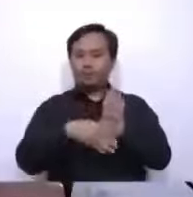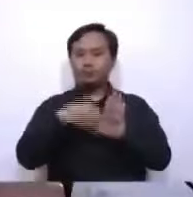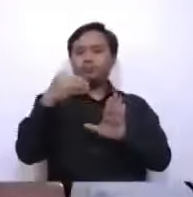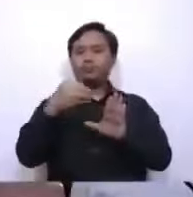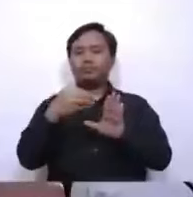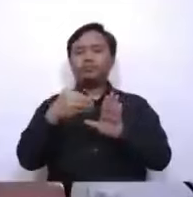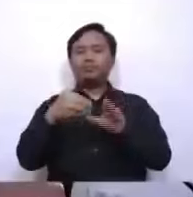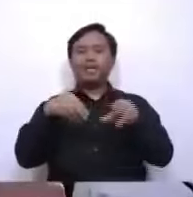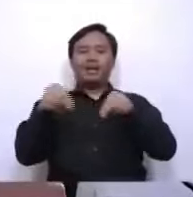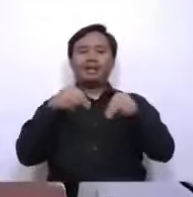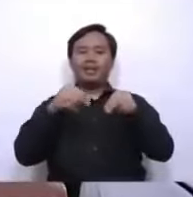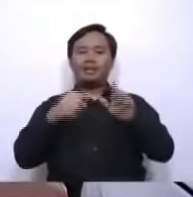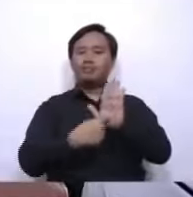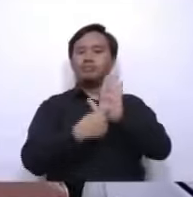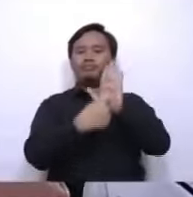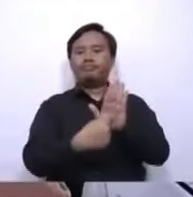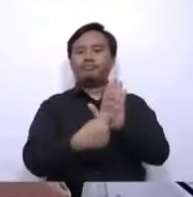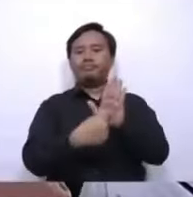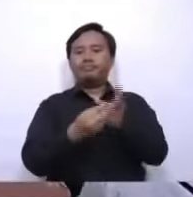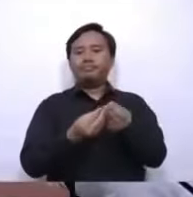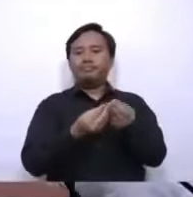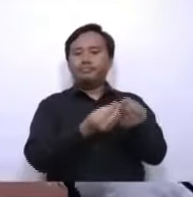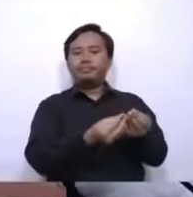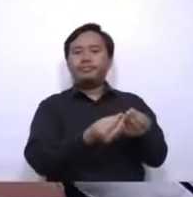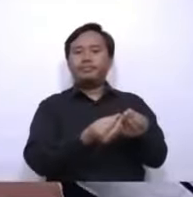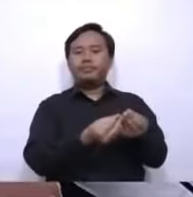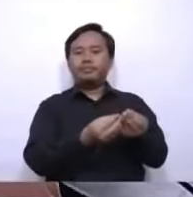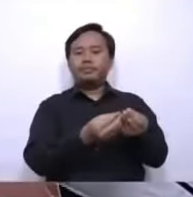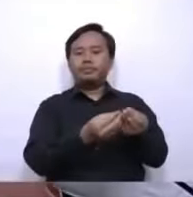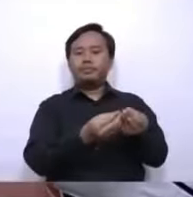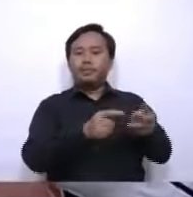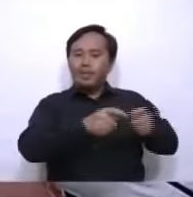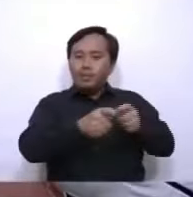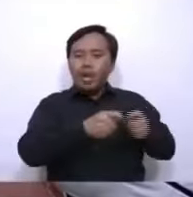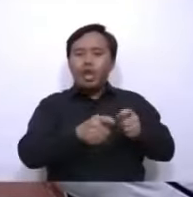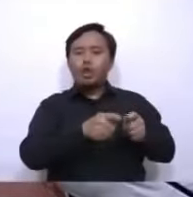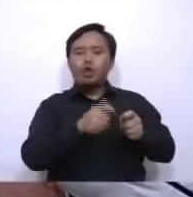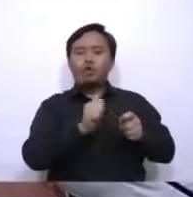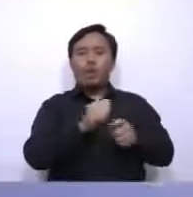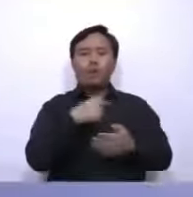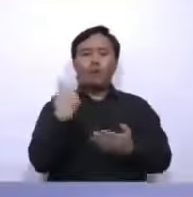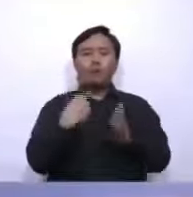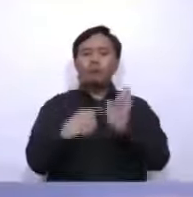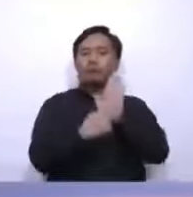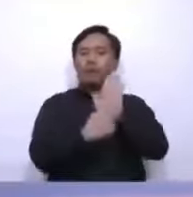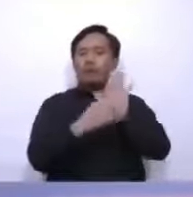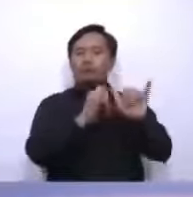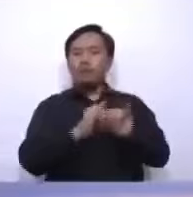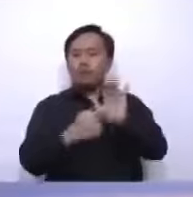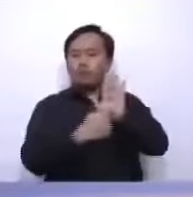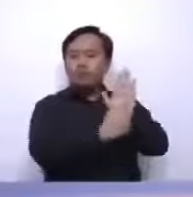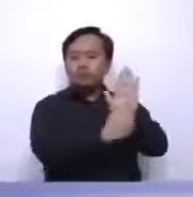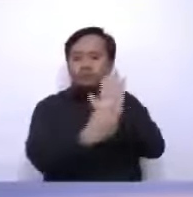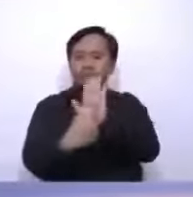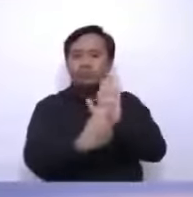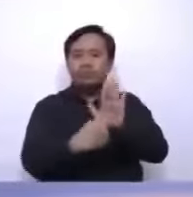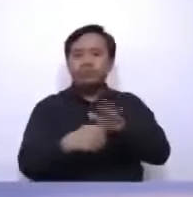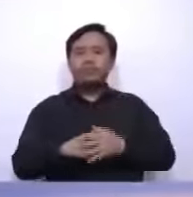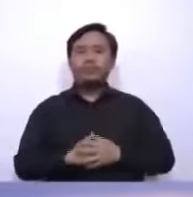berisi indikator yang menunjukkan subtema diperlihatkan atau diserahkan kepada moderator untuk kita tunjukkan bersama.